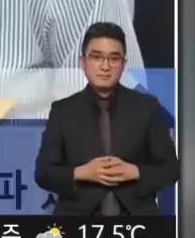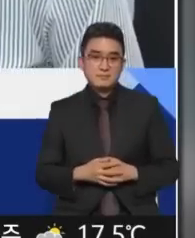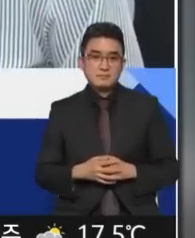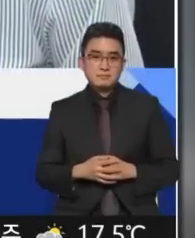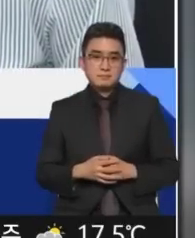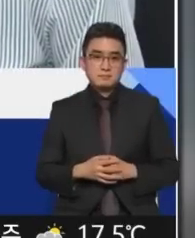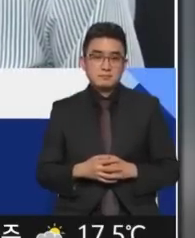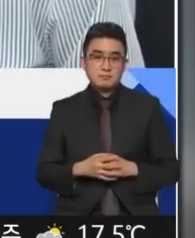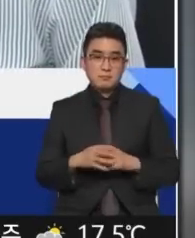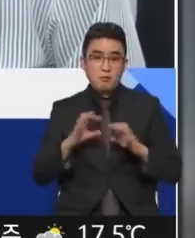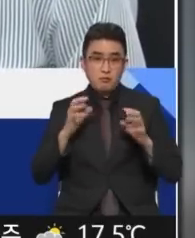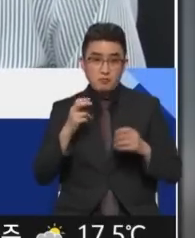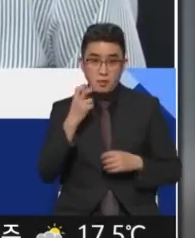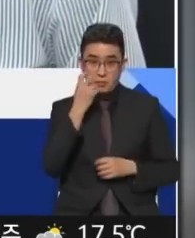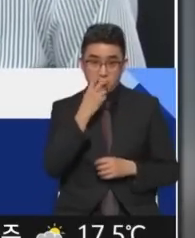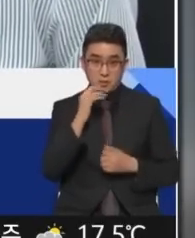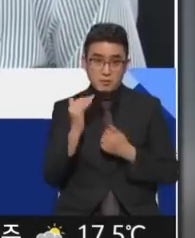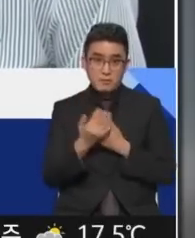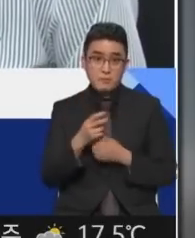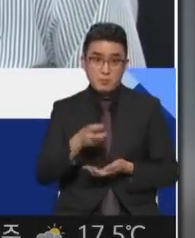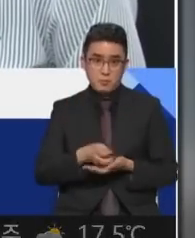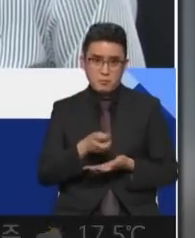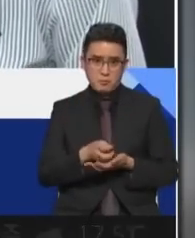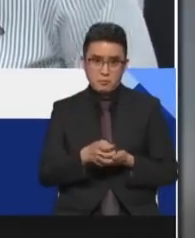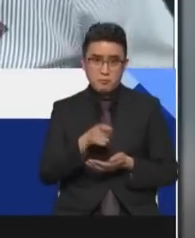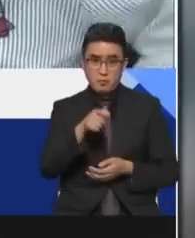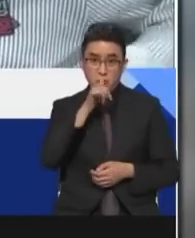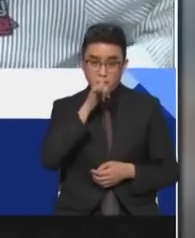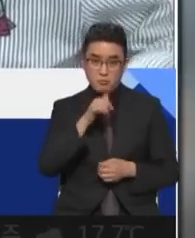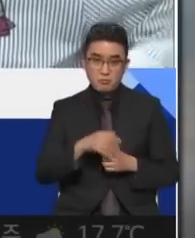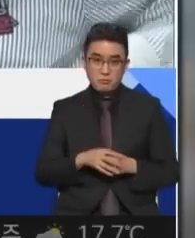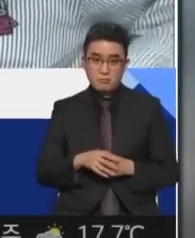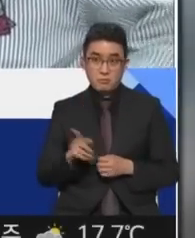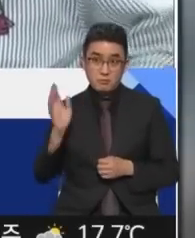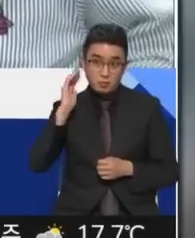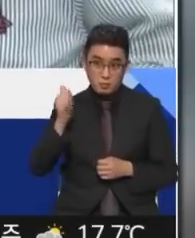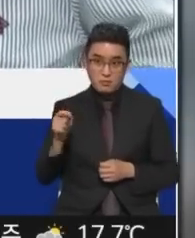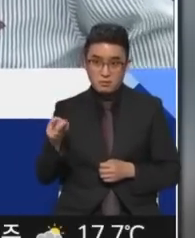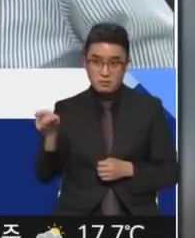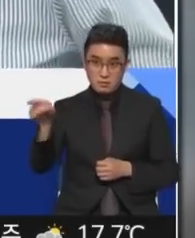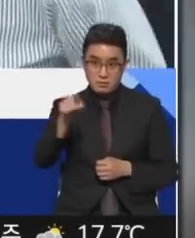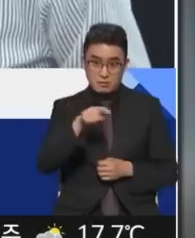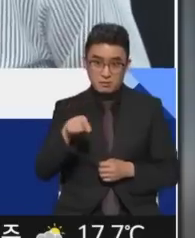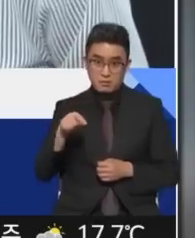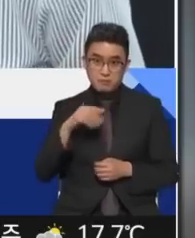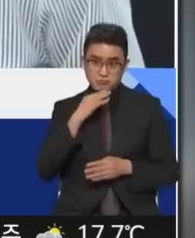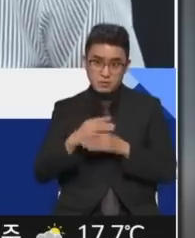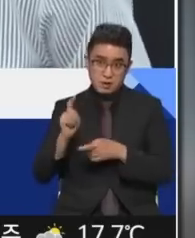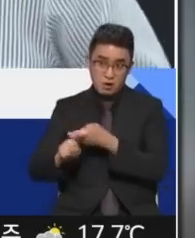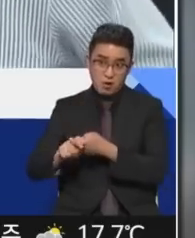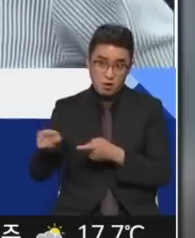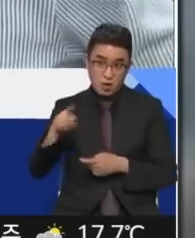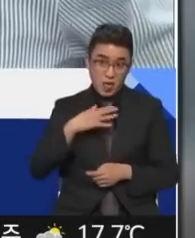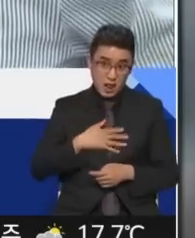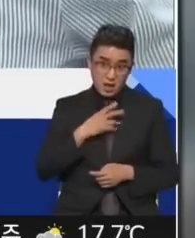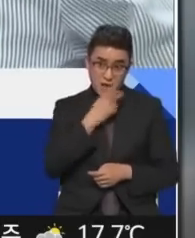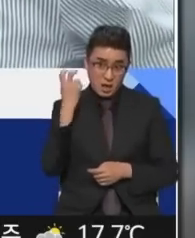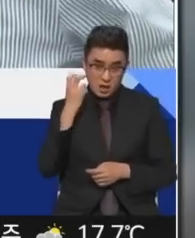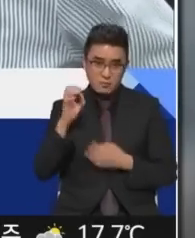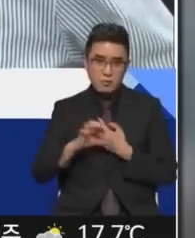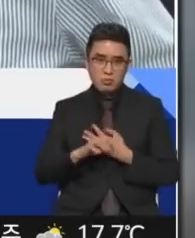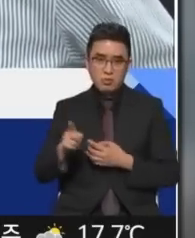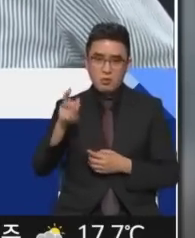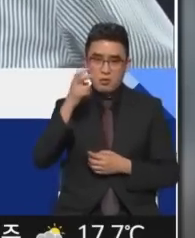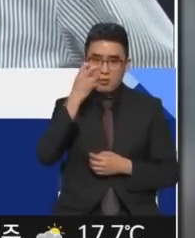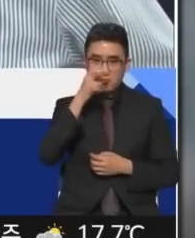국가보안법이 엄연히 있기 때문에 대통령께서 주사파를 알면은 빨리 신고해서 검찰에서 수사를 하도록